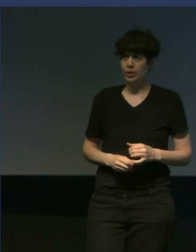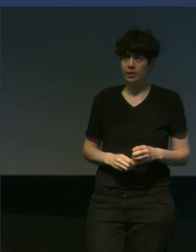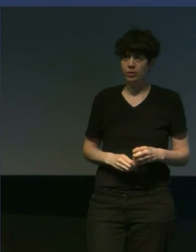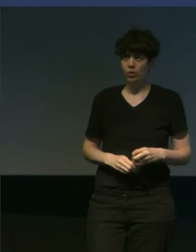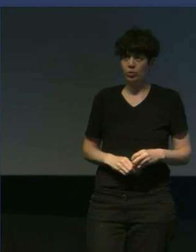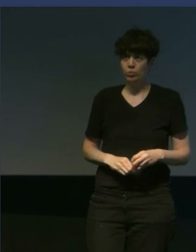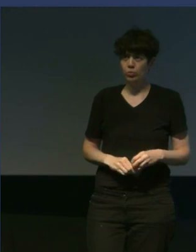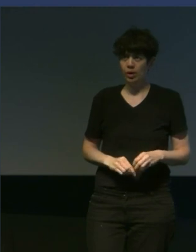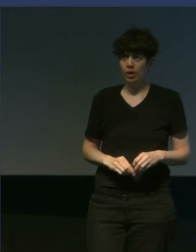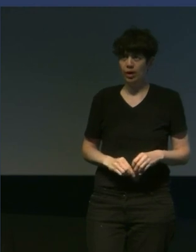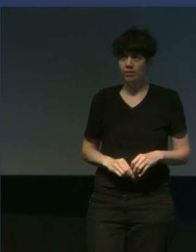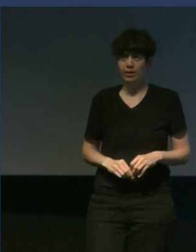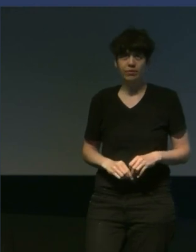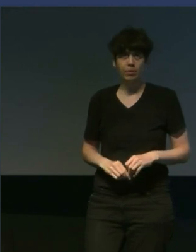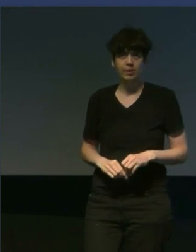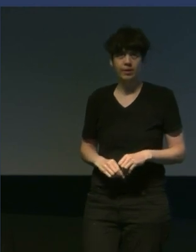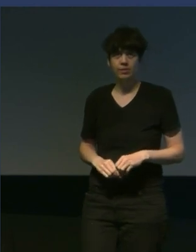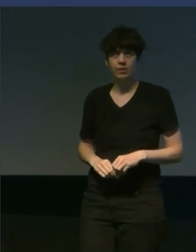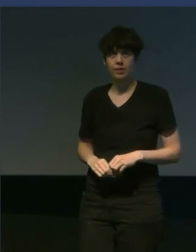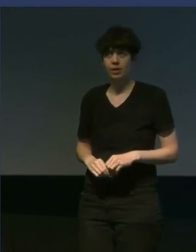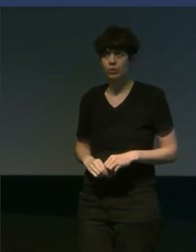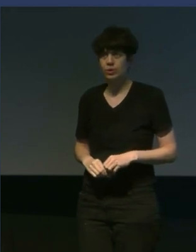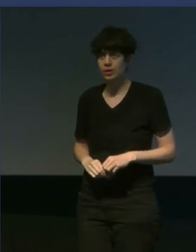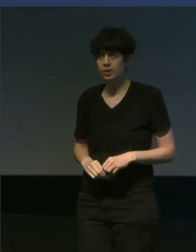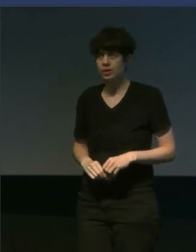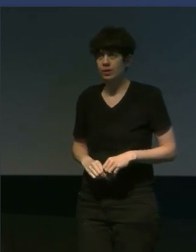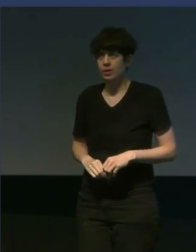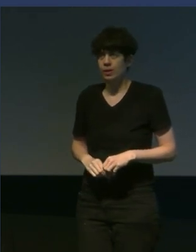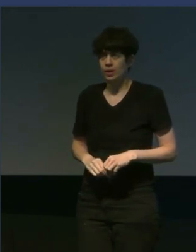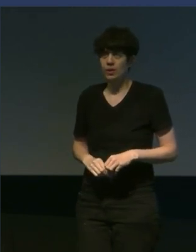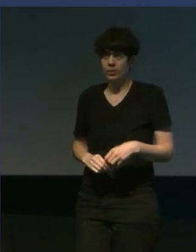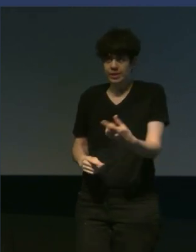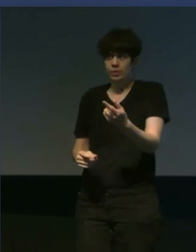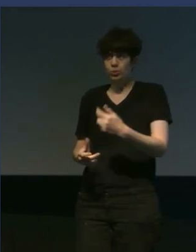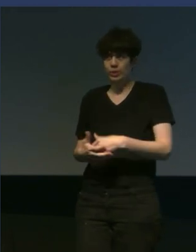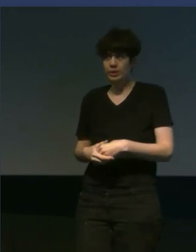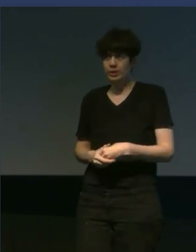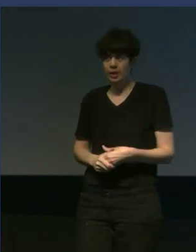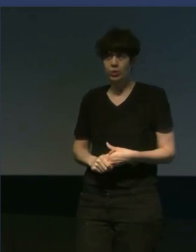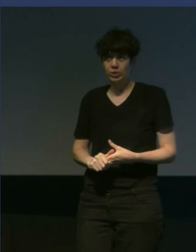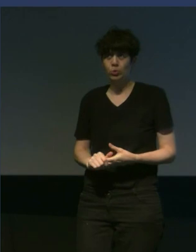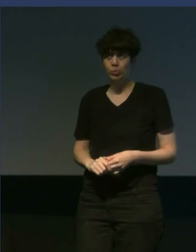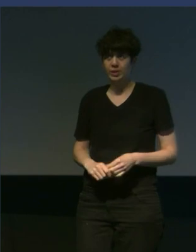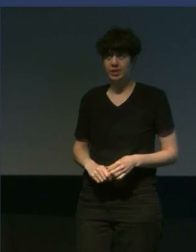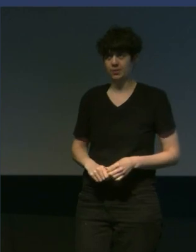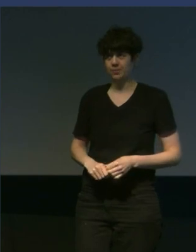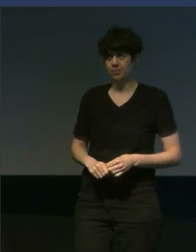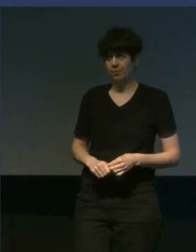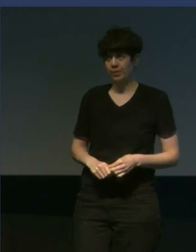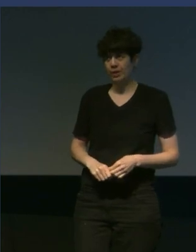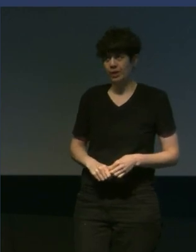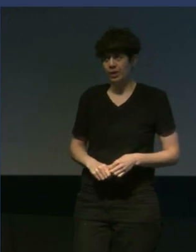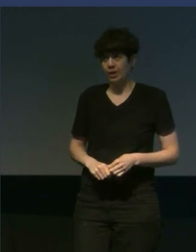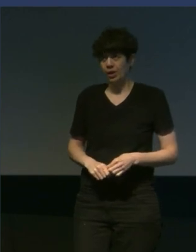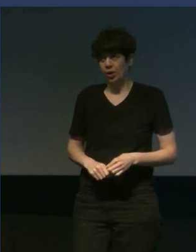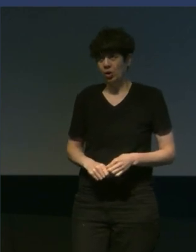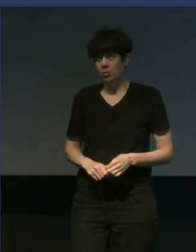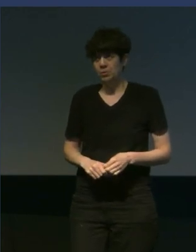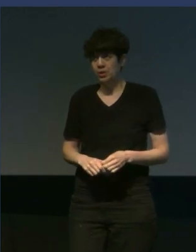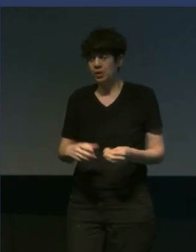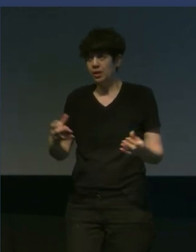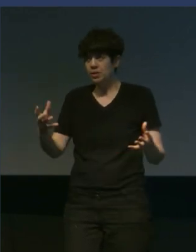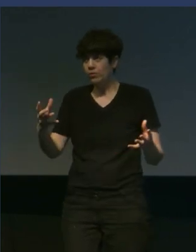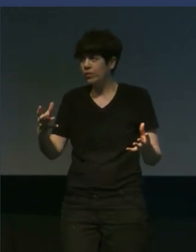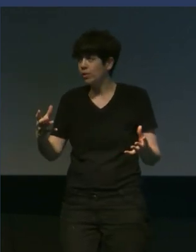There's a wee bit of a flute kind of trombone starting off, huh? Oh, I'm to even feel like that bass. I'm